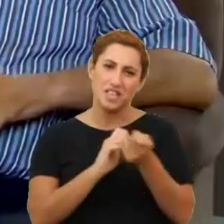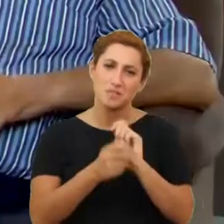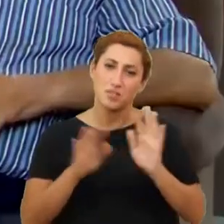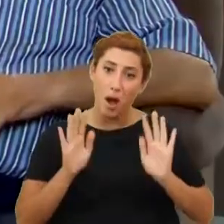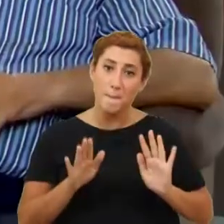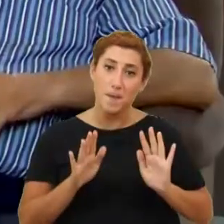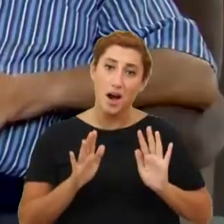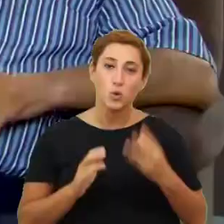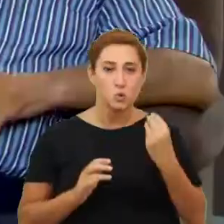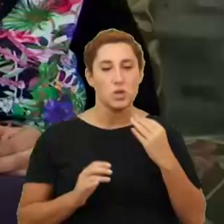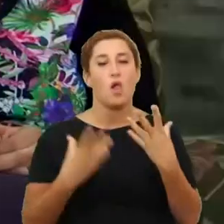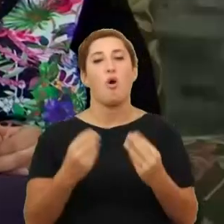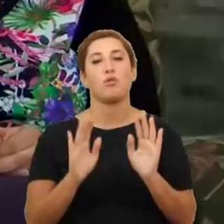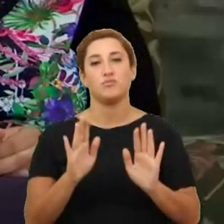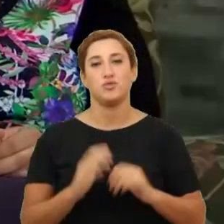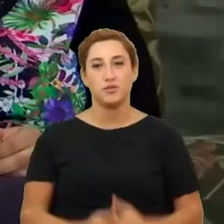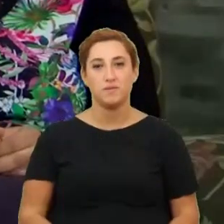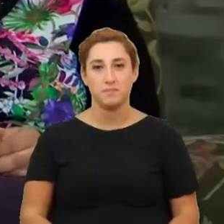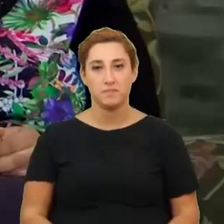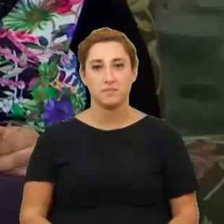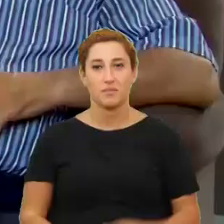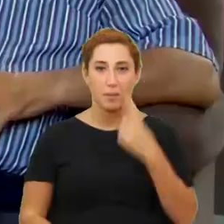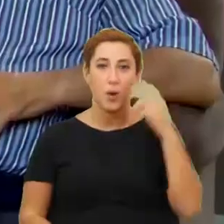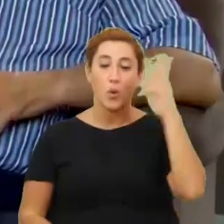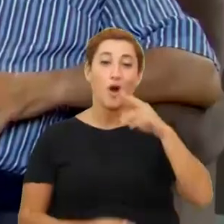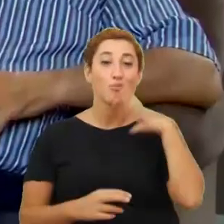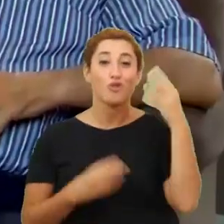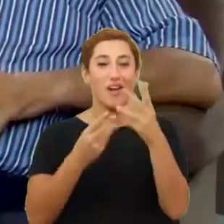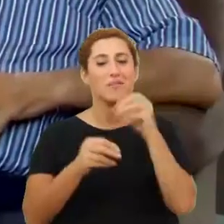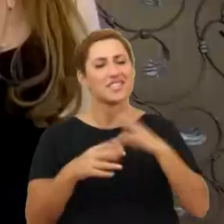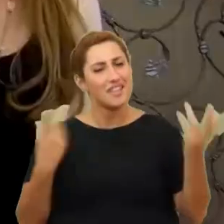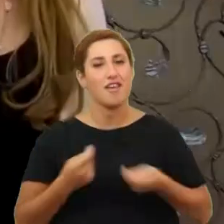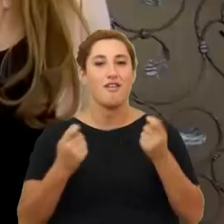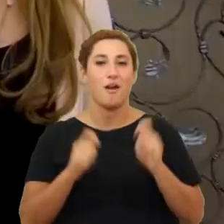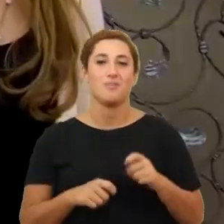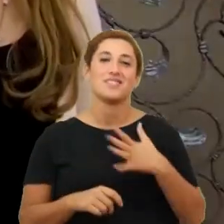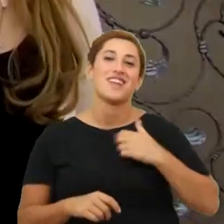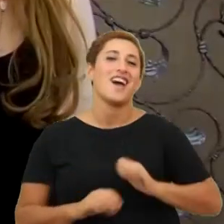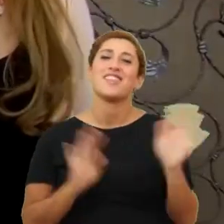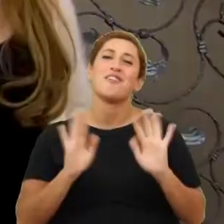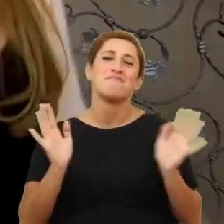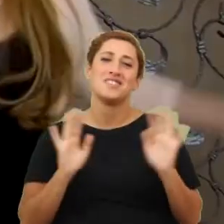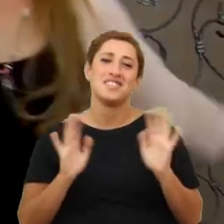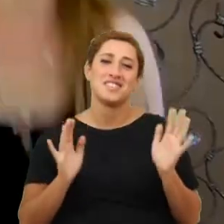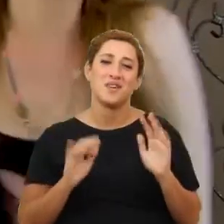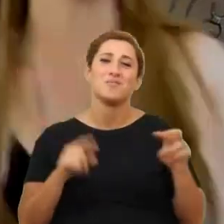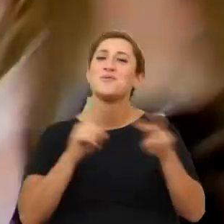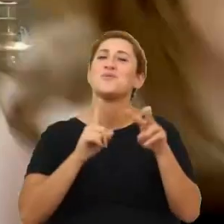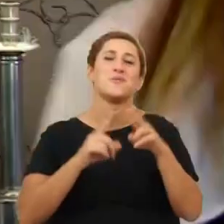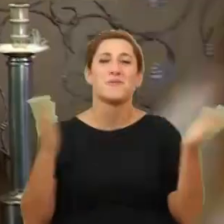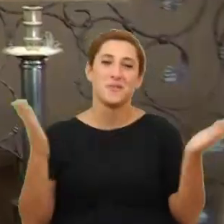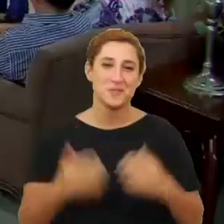Değişmiş ama güzel olmuş. Bak Rüyan'ı mutlu etmek için neler yapmış. Dayanamayacağım.